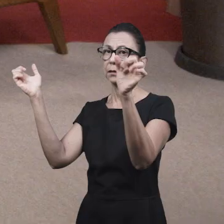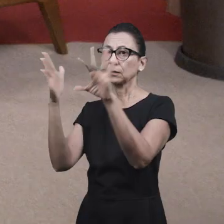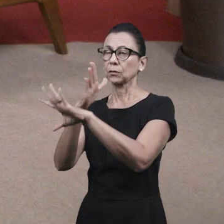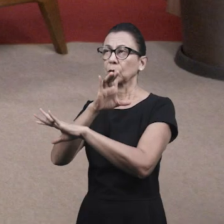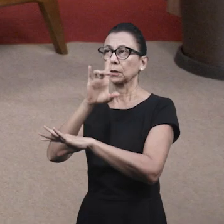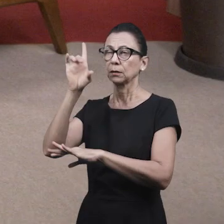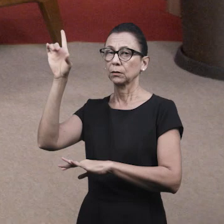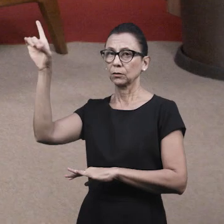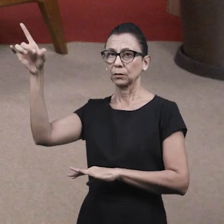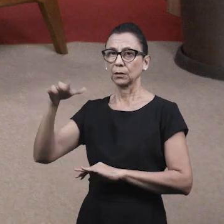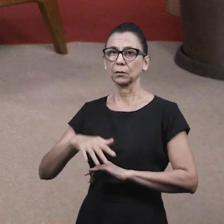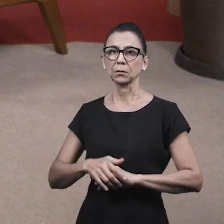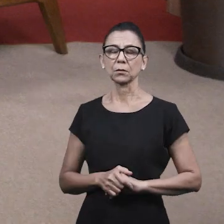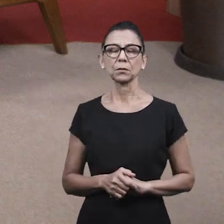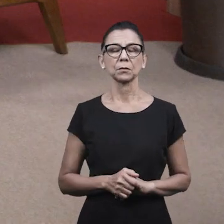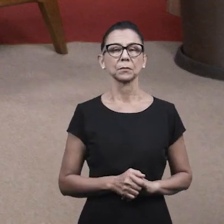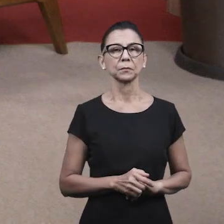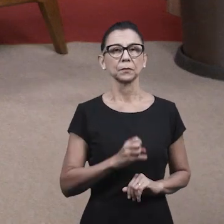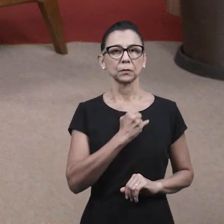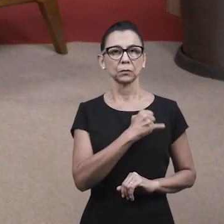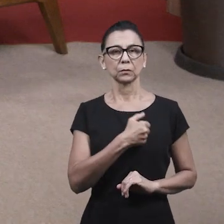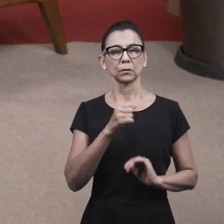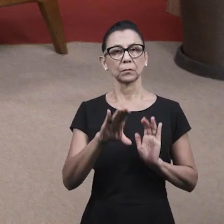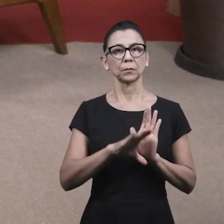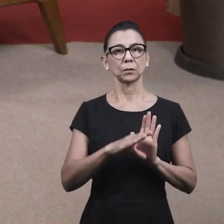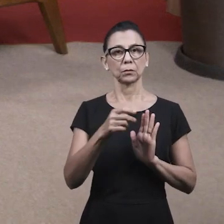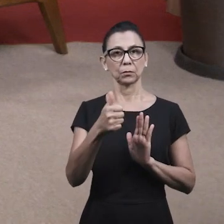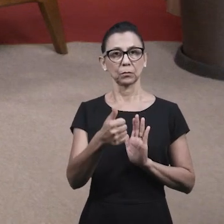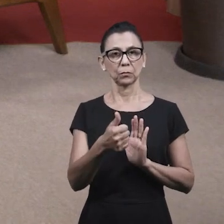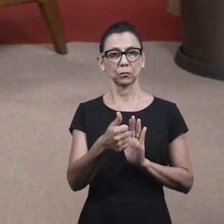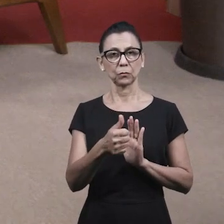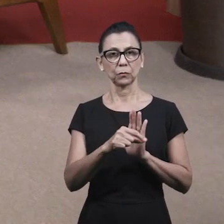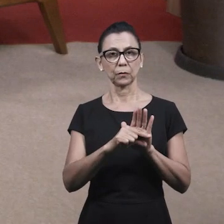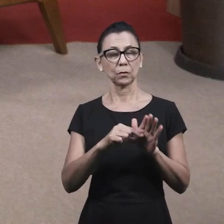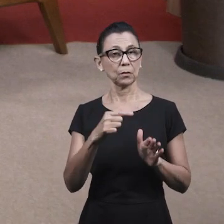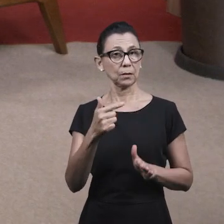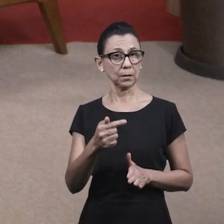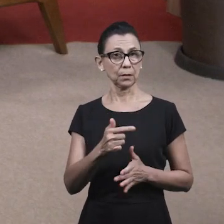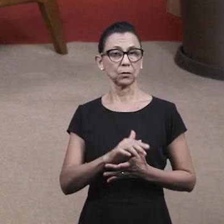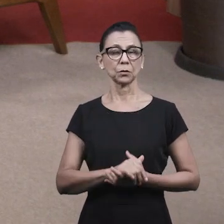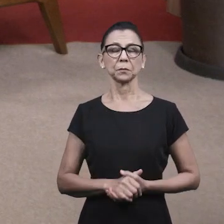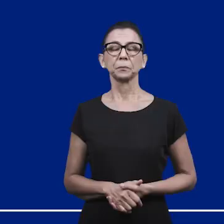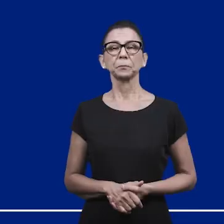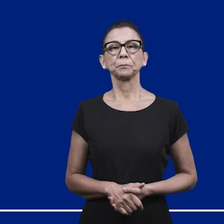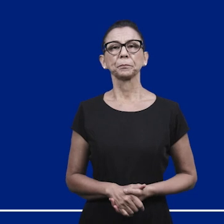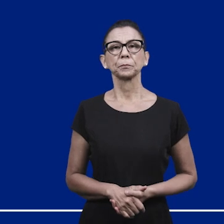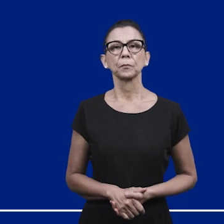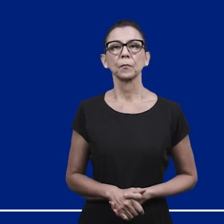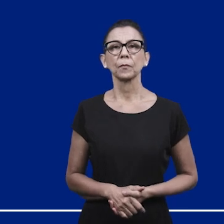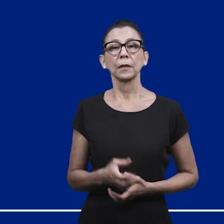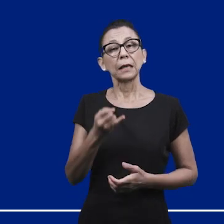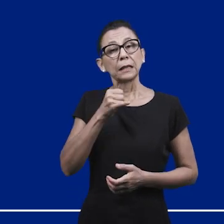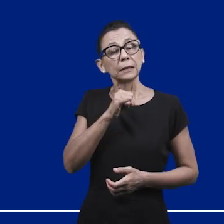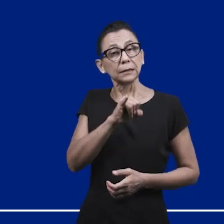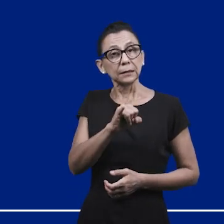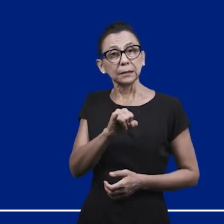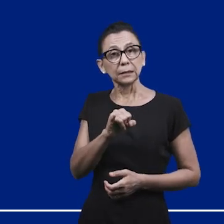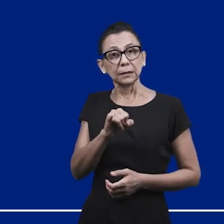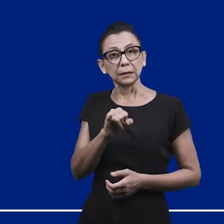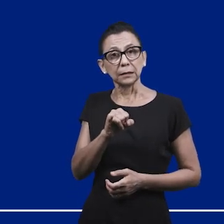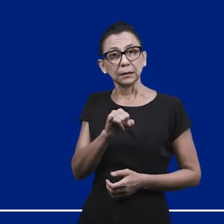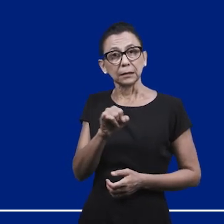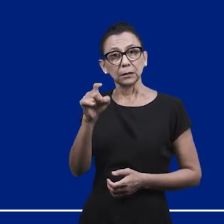ils sont déchus de la gloire de Dieu. Maintenant, on va faire une association de ce texte avec la première lettre de Jean, chapitre 1, verset